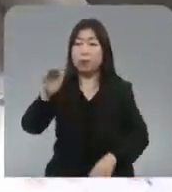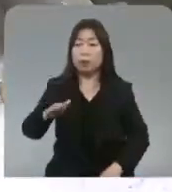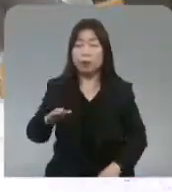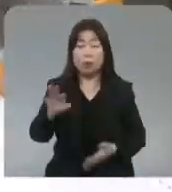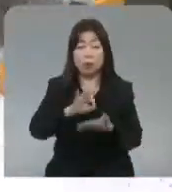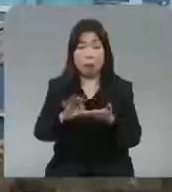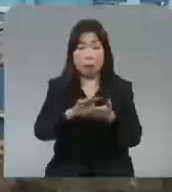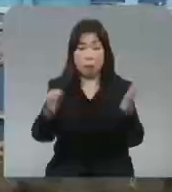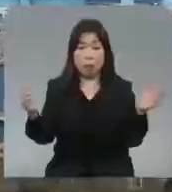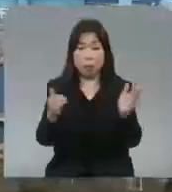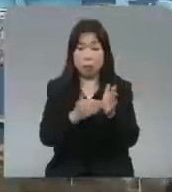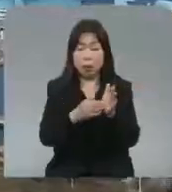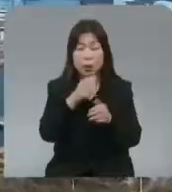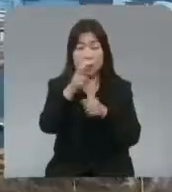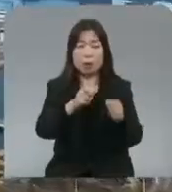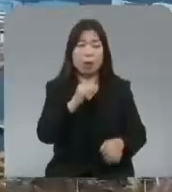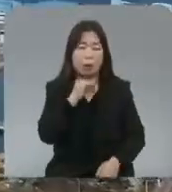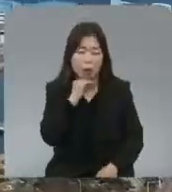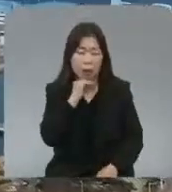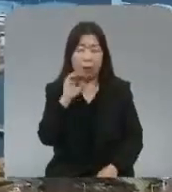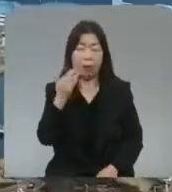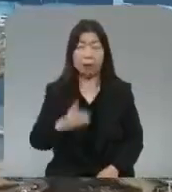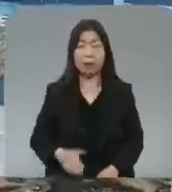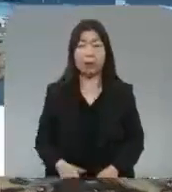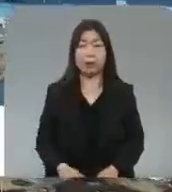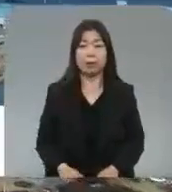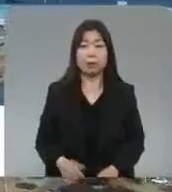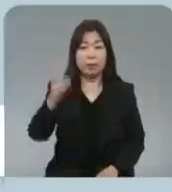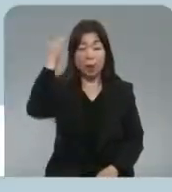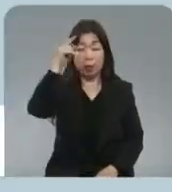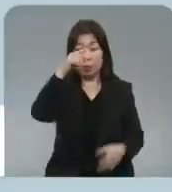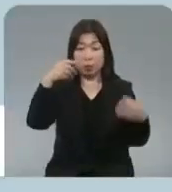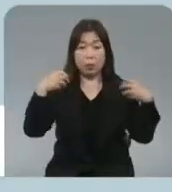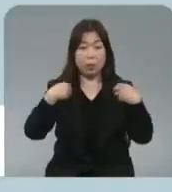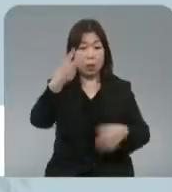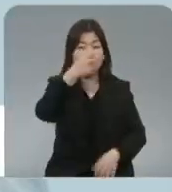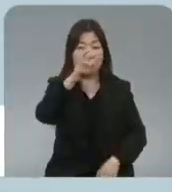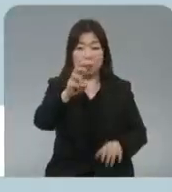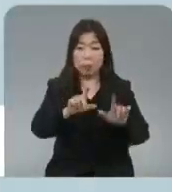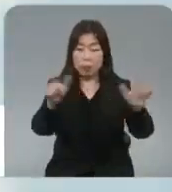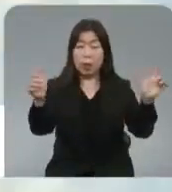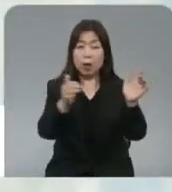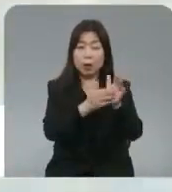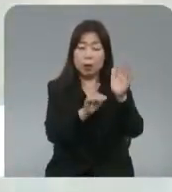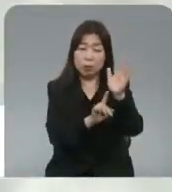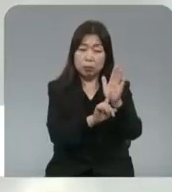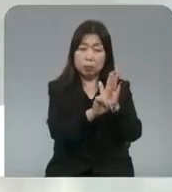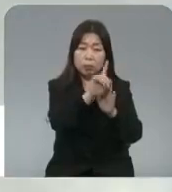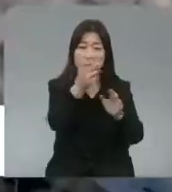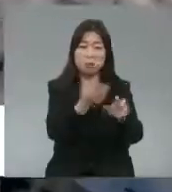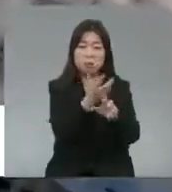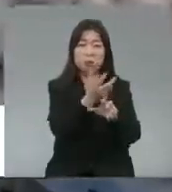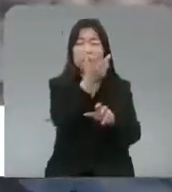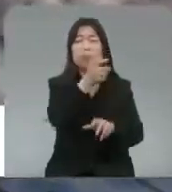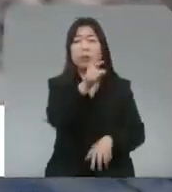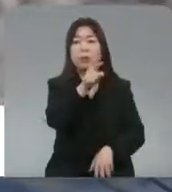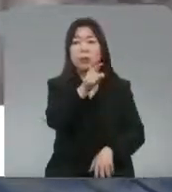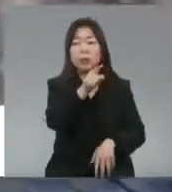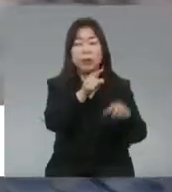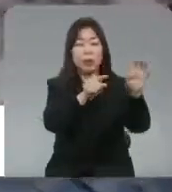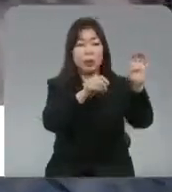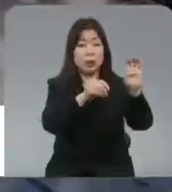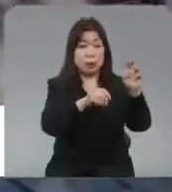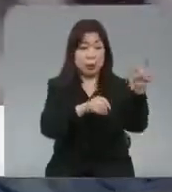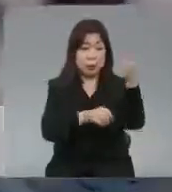несмотря на то что ведутся активные разработки новых технологий призванных заменить уголь водородом полностью можно